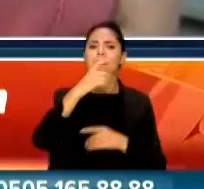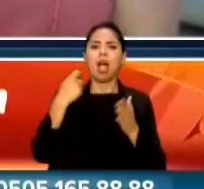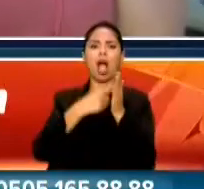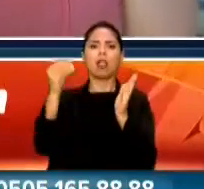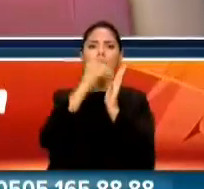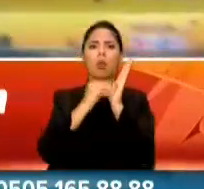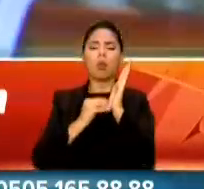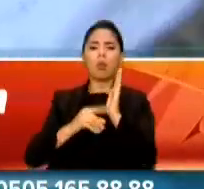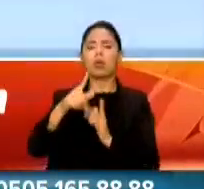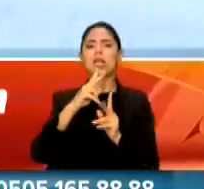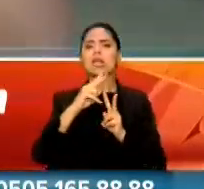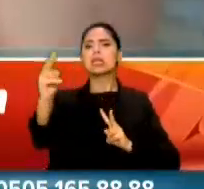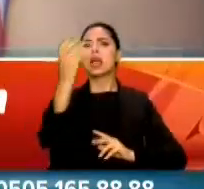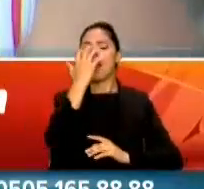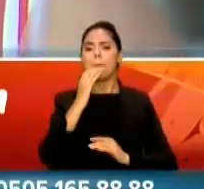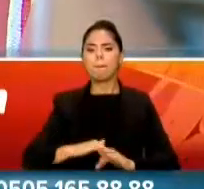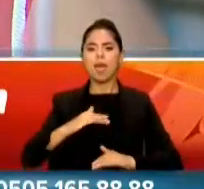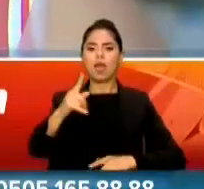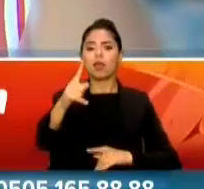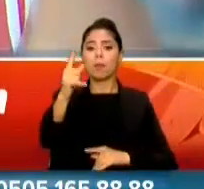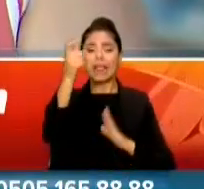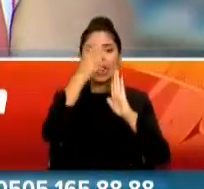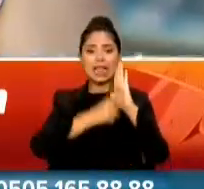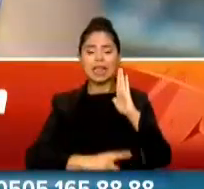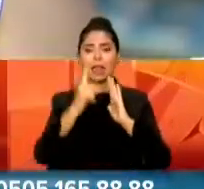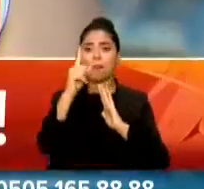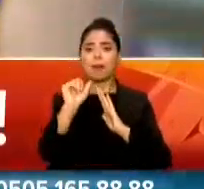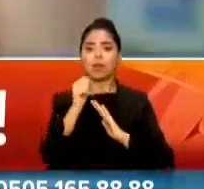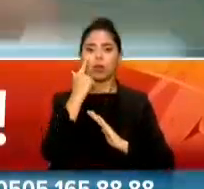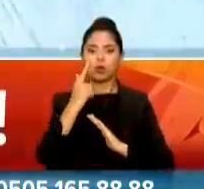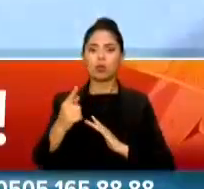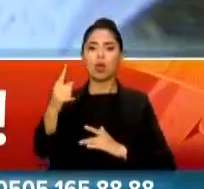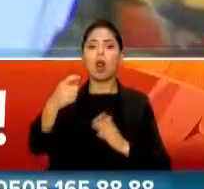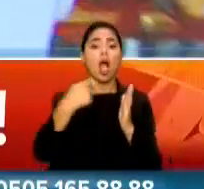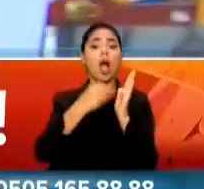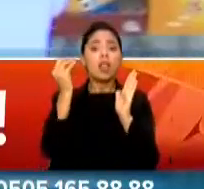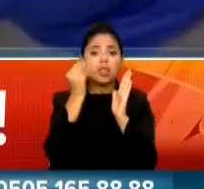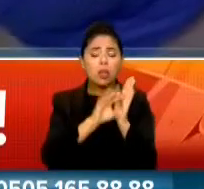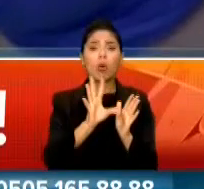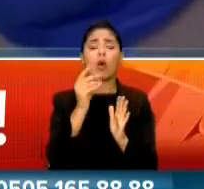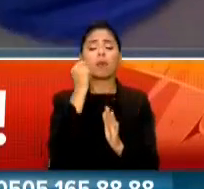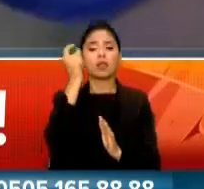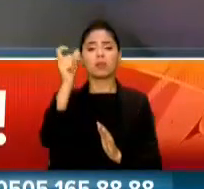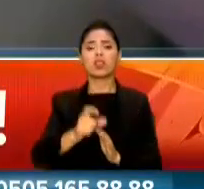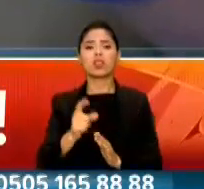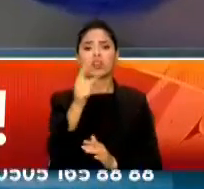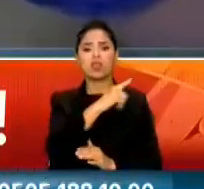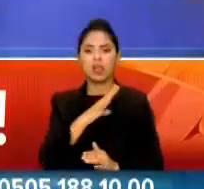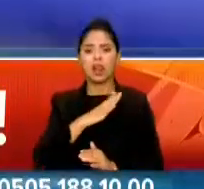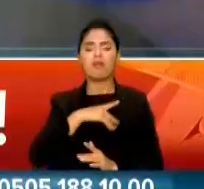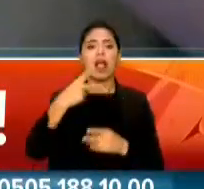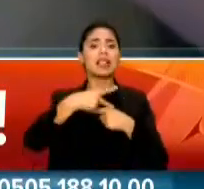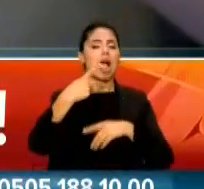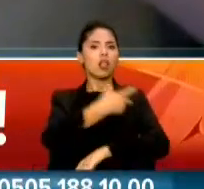yazdırarak sıra beklemekte bu bir günlük listesi sen adını yaz balıklarımız bile var şu